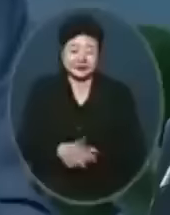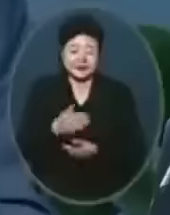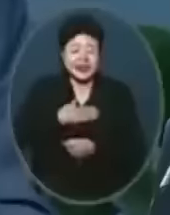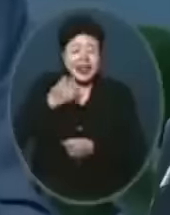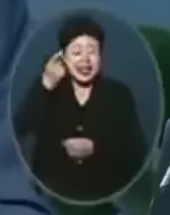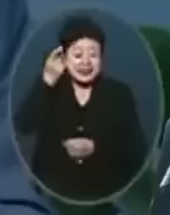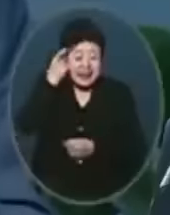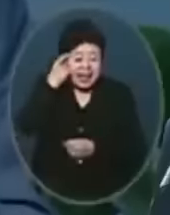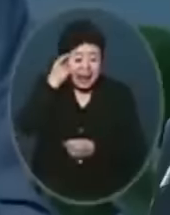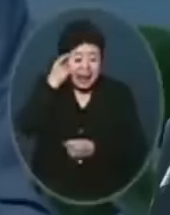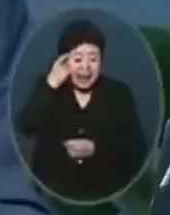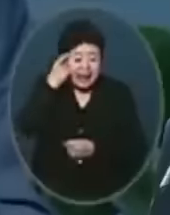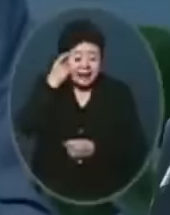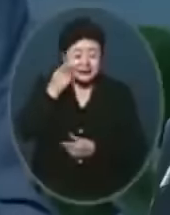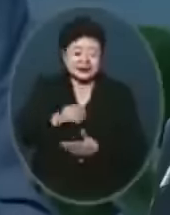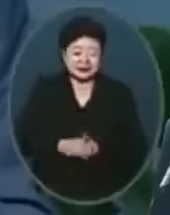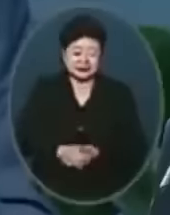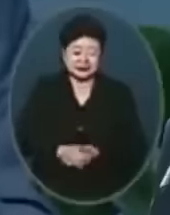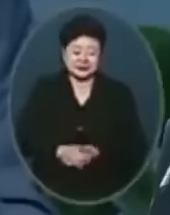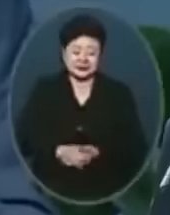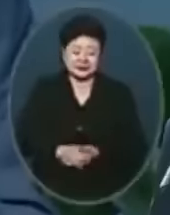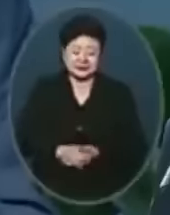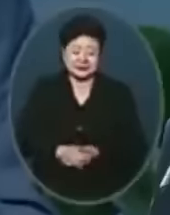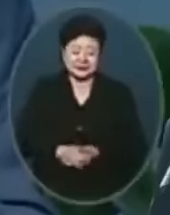내 생각을